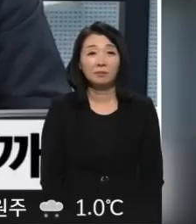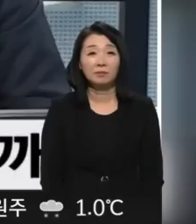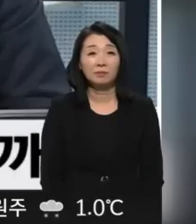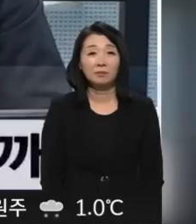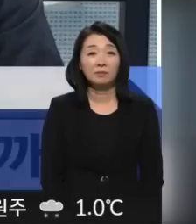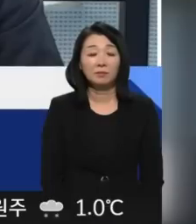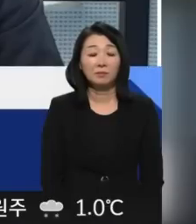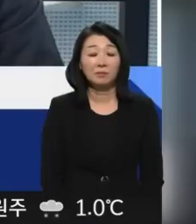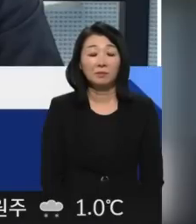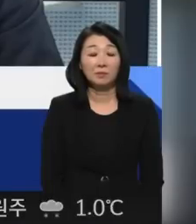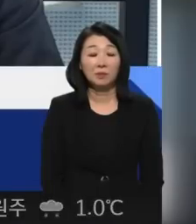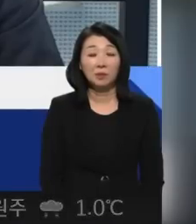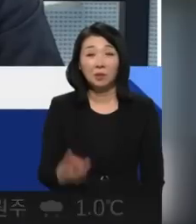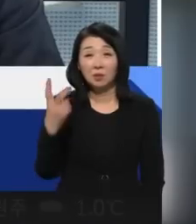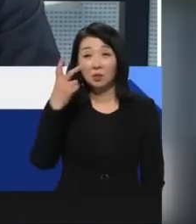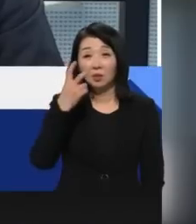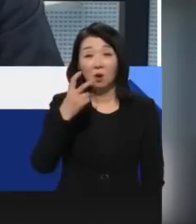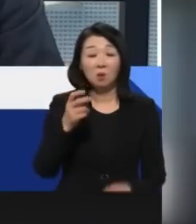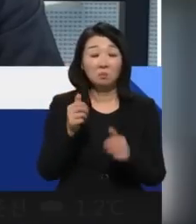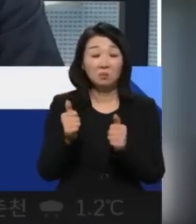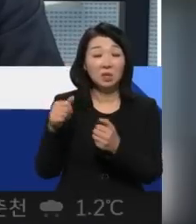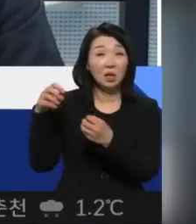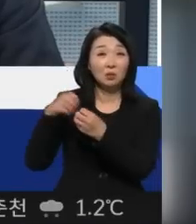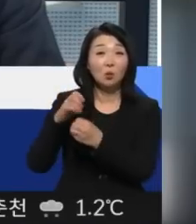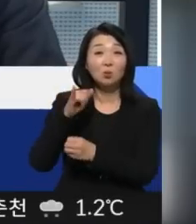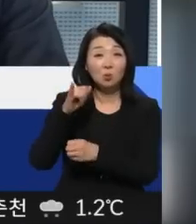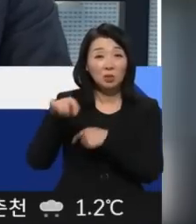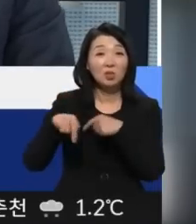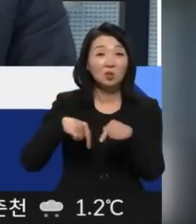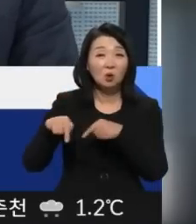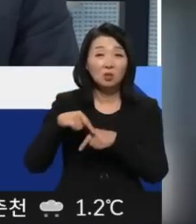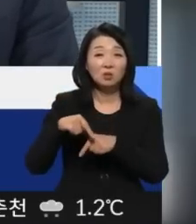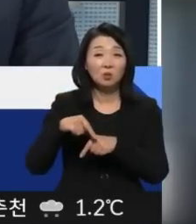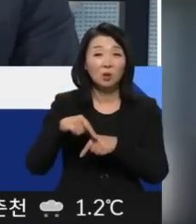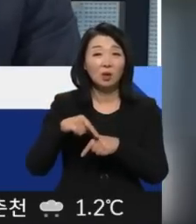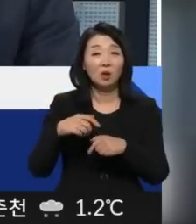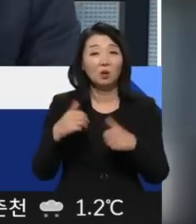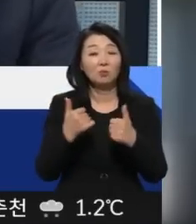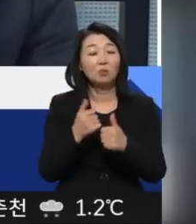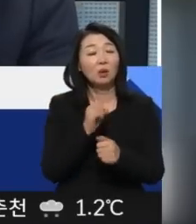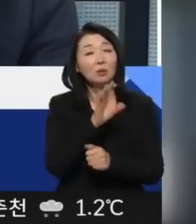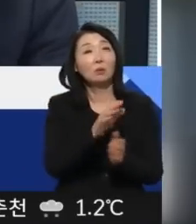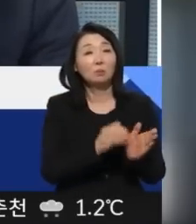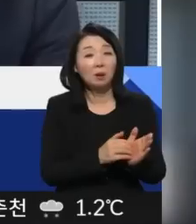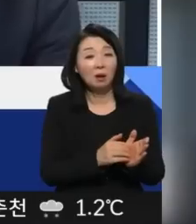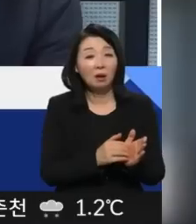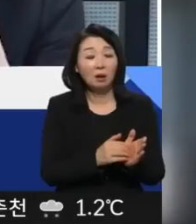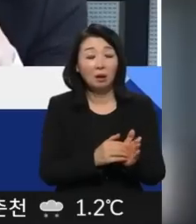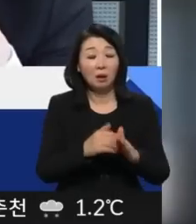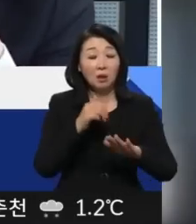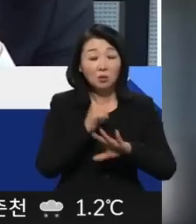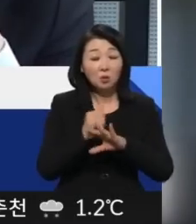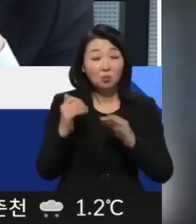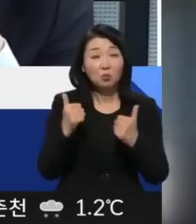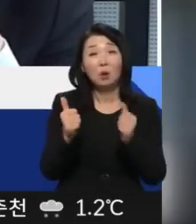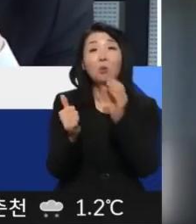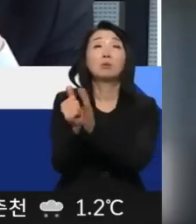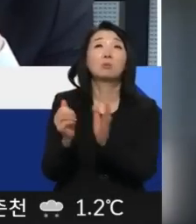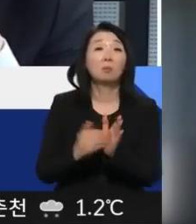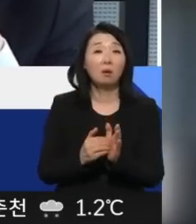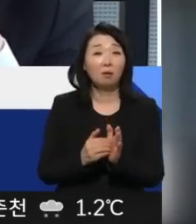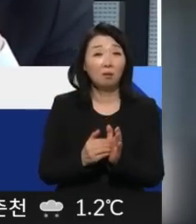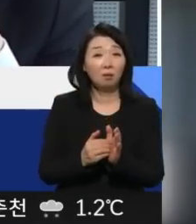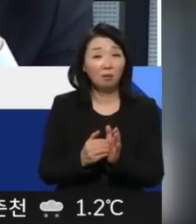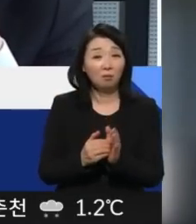아주 전통 있는 검찰의 정치죠. 국회에 그렇게 던지고. 아, 공을 넘긴다? 국회에. 그렇습니다. 네. 평소에 그냥